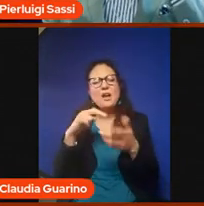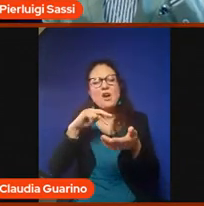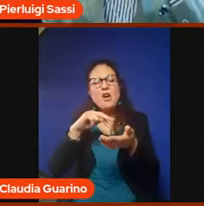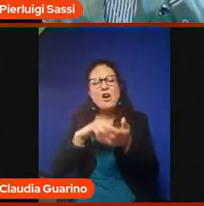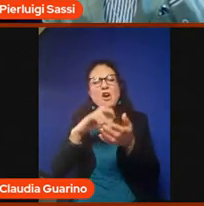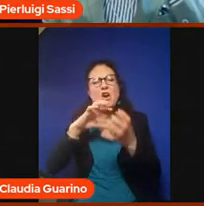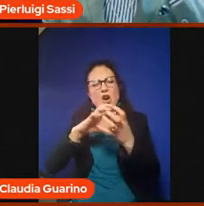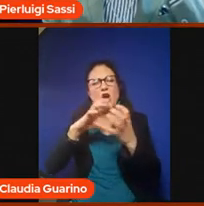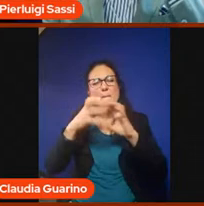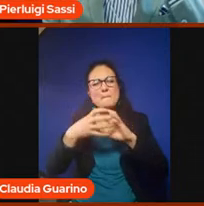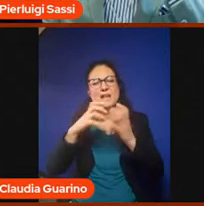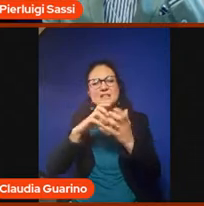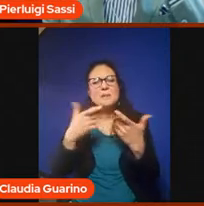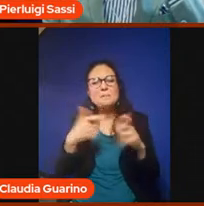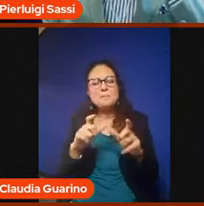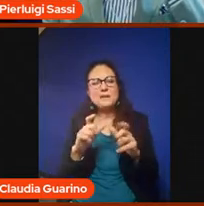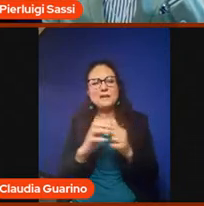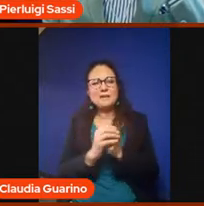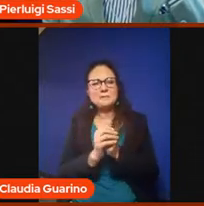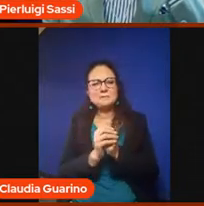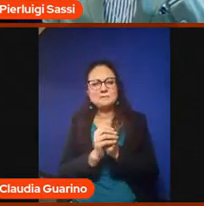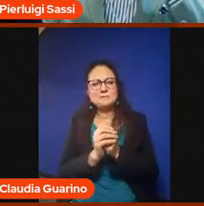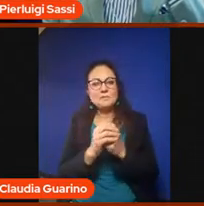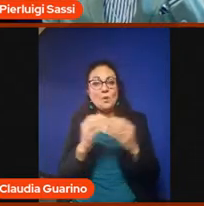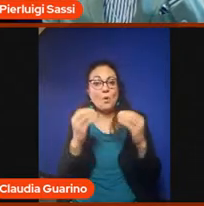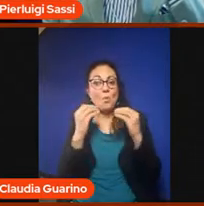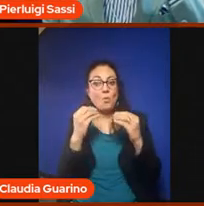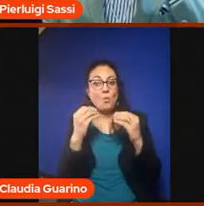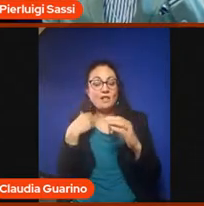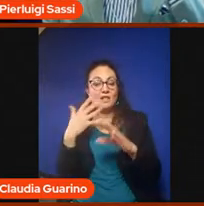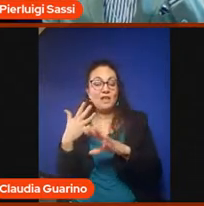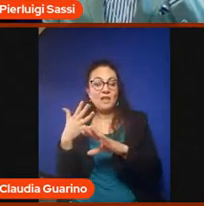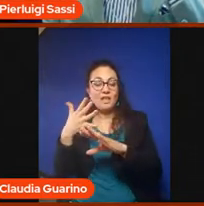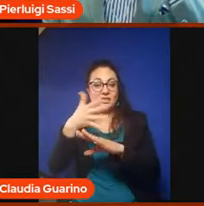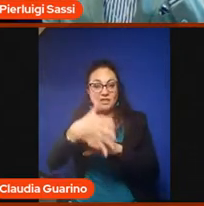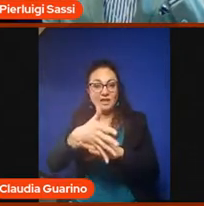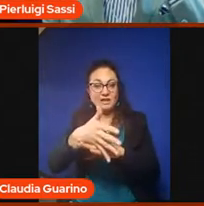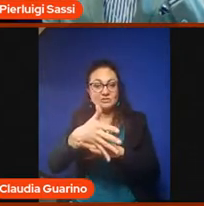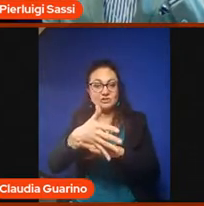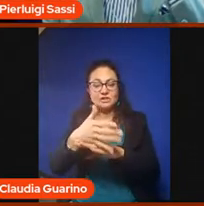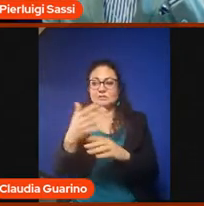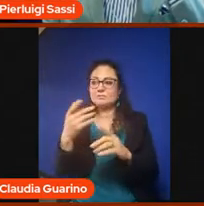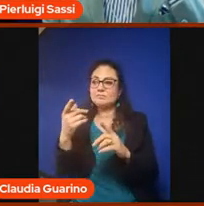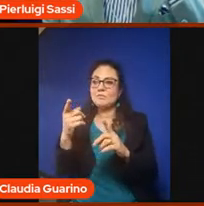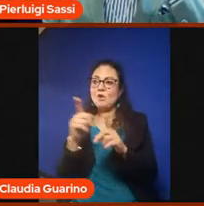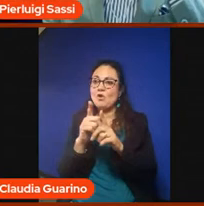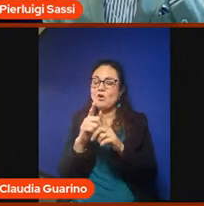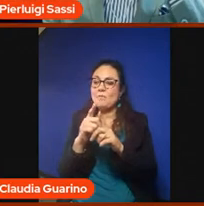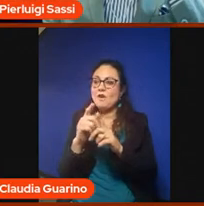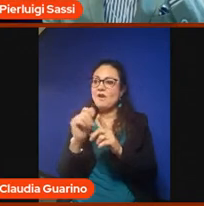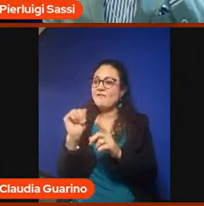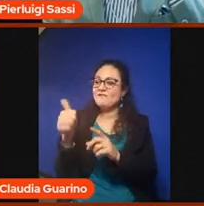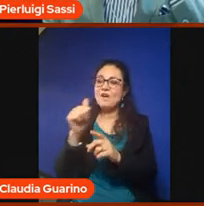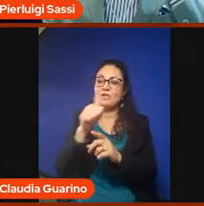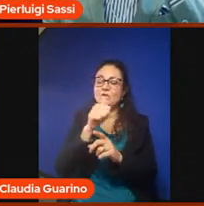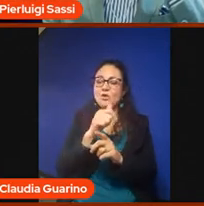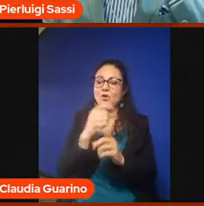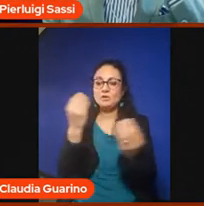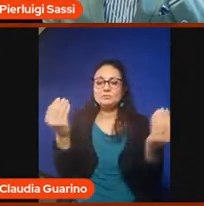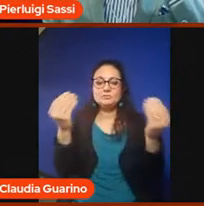possiamo dimenticare. Quando interagiscono fattori che vengono da